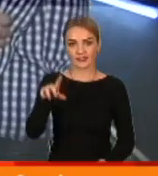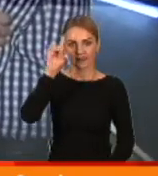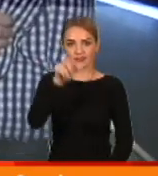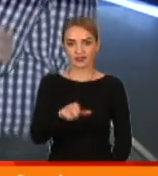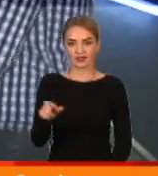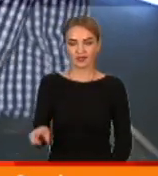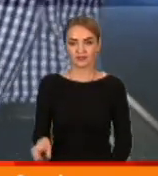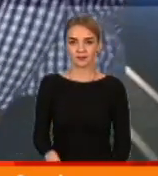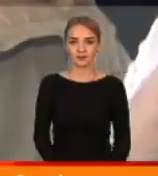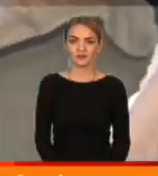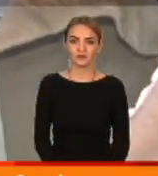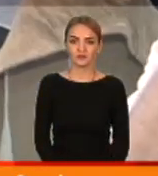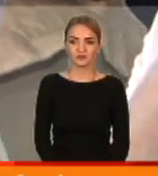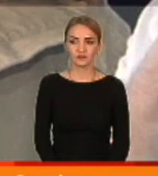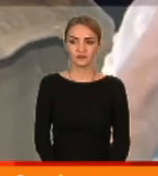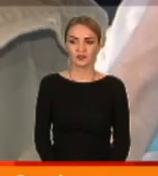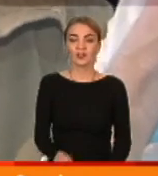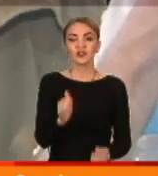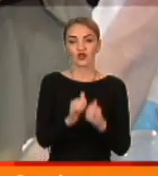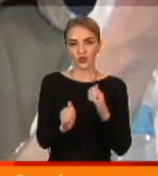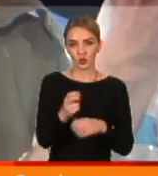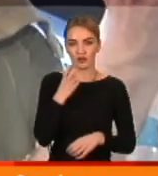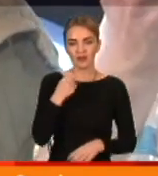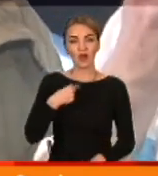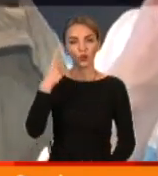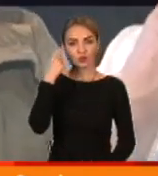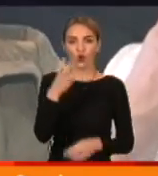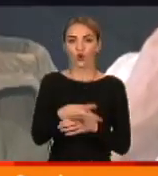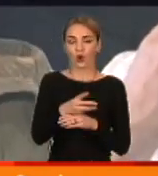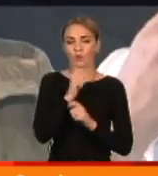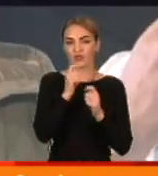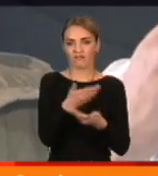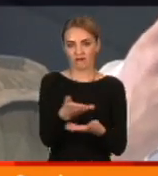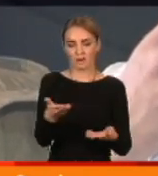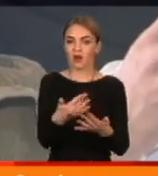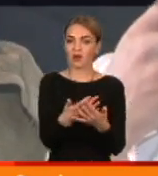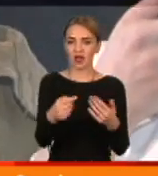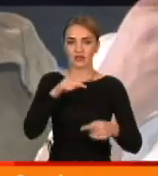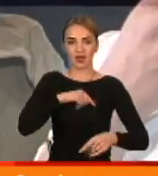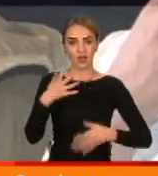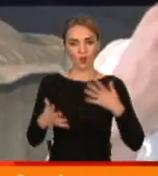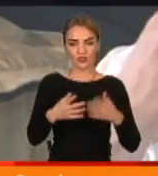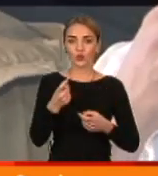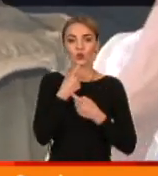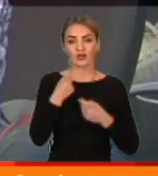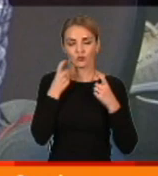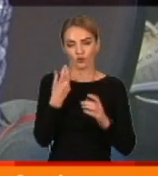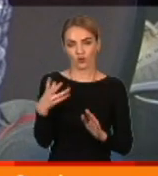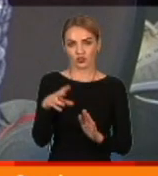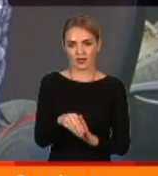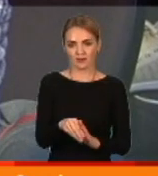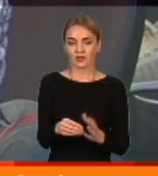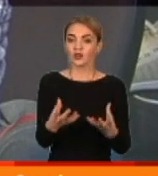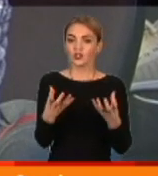зірки. Чаще улыбайтесь. І я думаю, ролик подарить вам різні емоції і улыбку в тому числі.